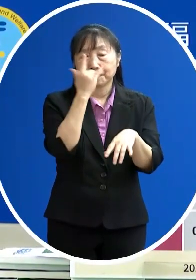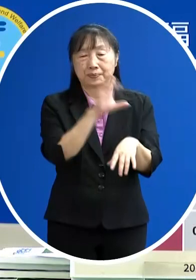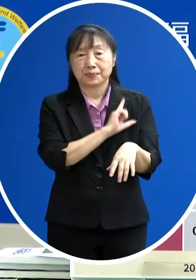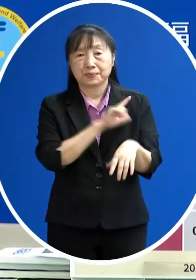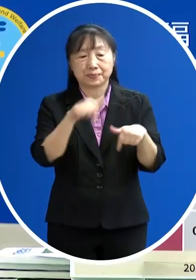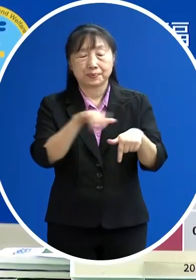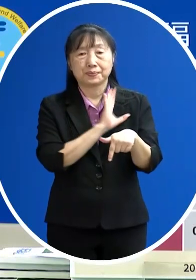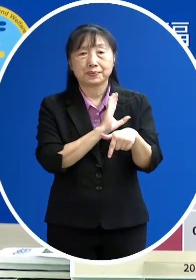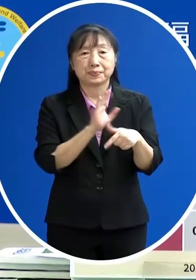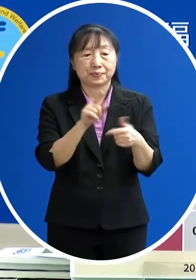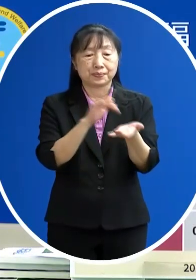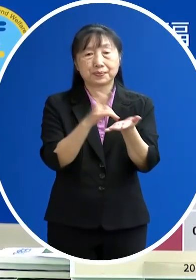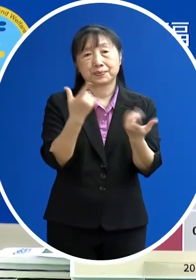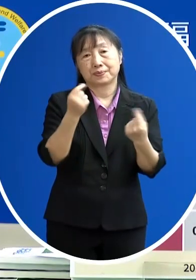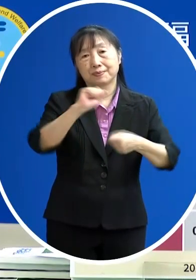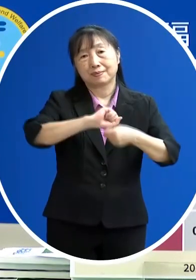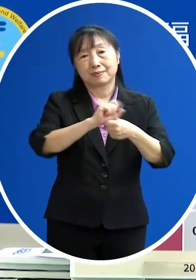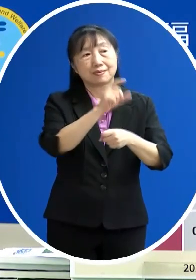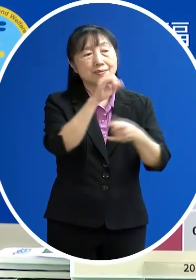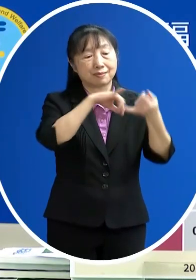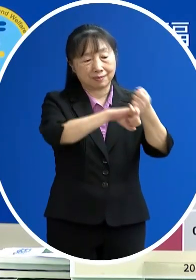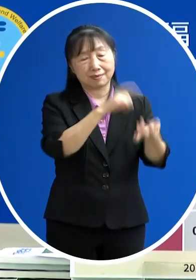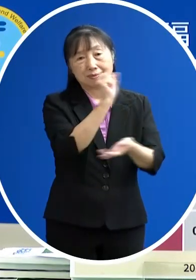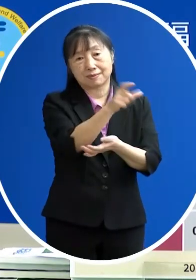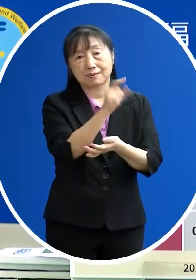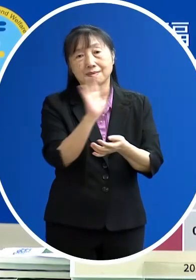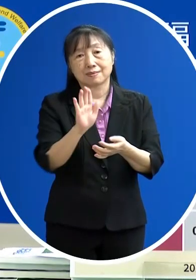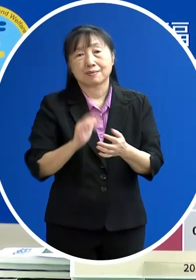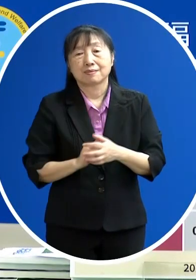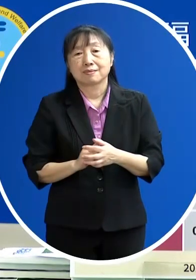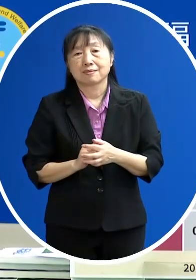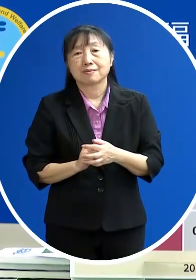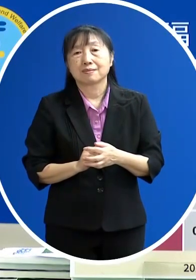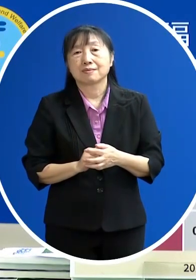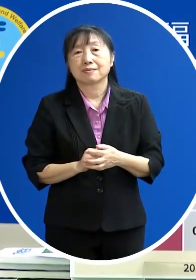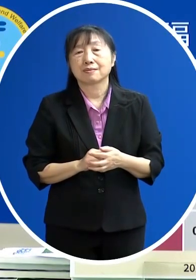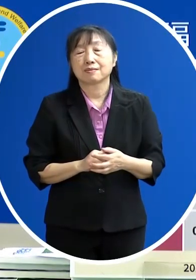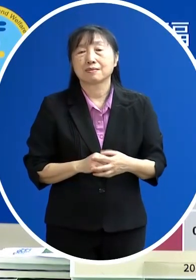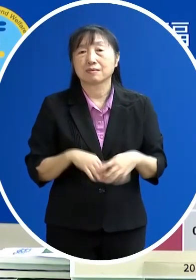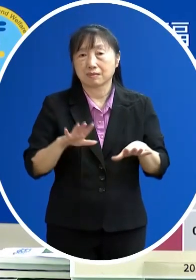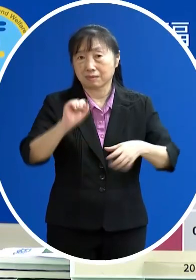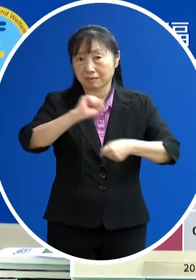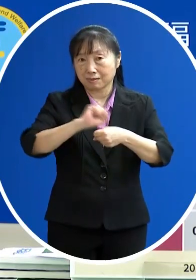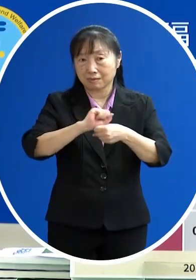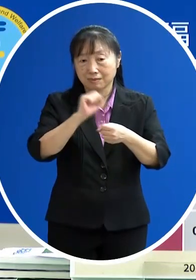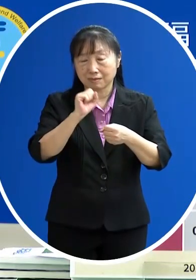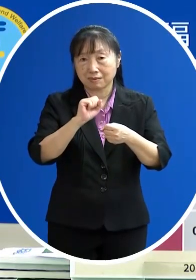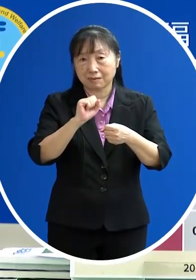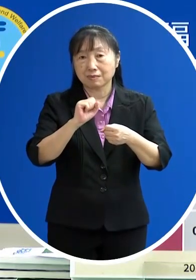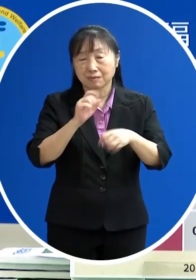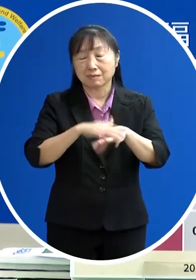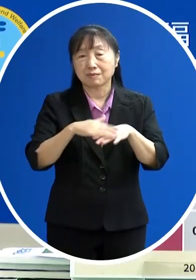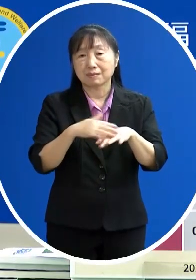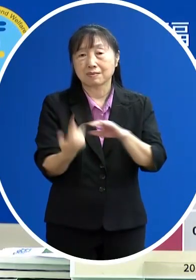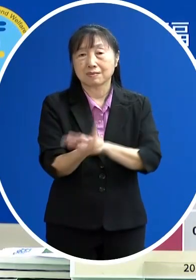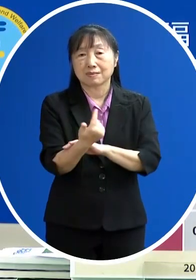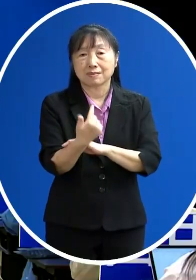我们的确也在增加采购当中。好，那我想增加的这个速度的话，我们会加